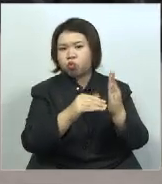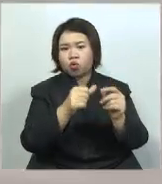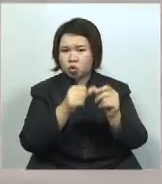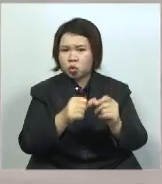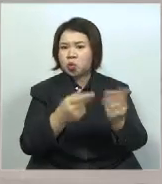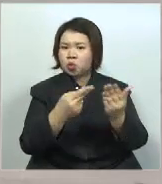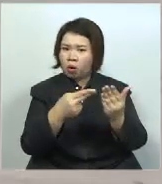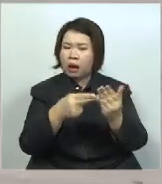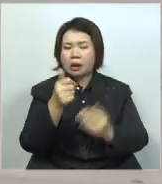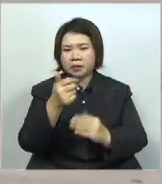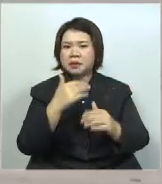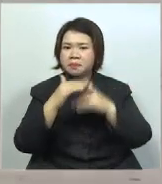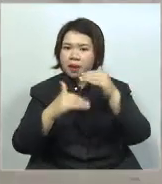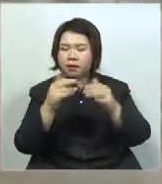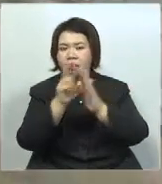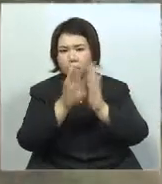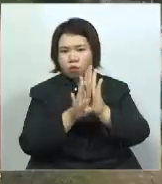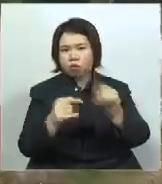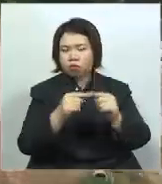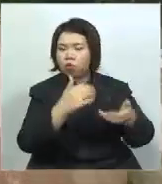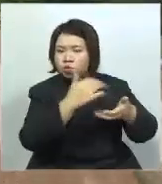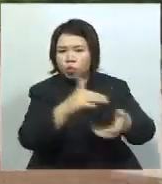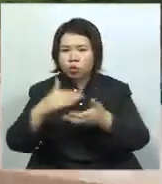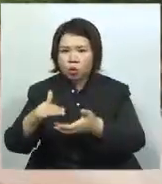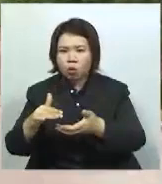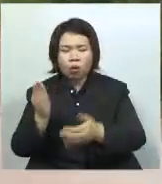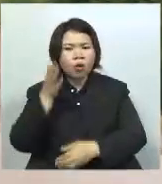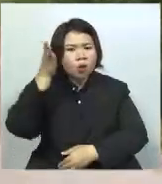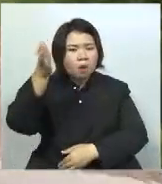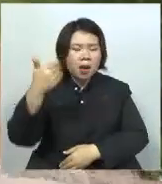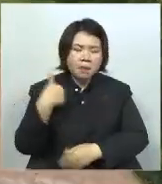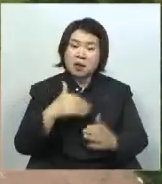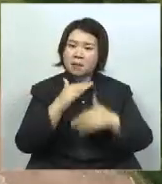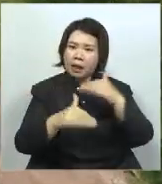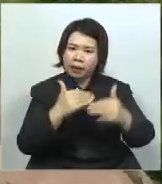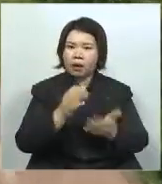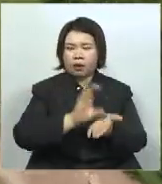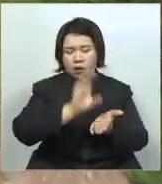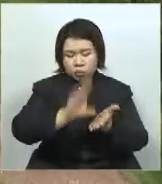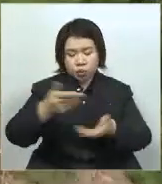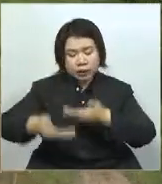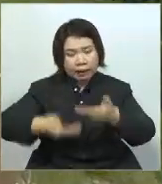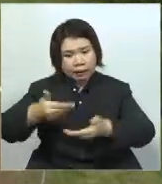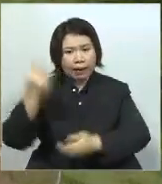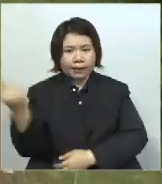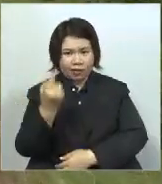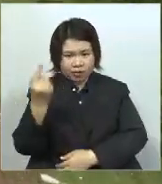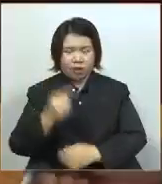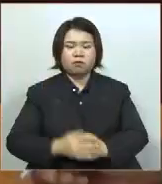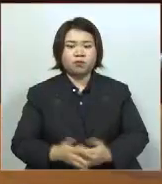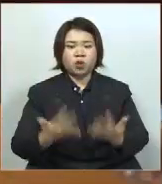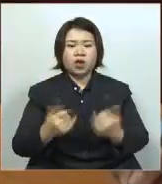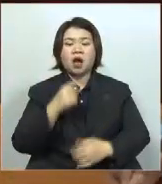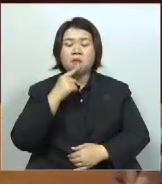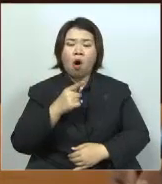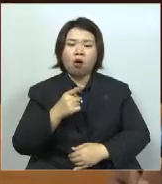องคายเร่งพัฒนาระบบโลจิสติกเพื่อรองรับการค้าการลงทุนและการท่องเที่ยว ที่เราเสนอรถรางเรือ